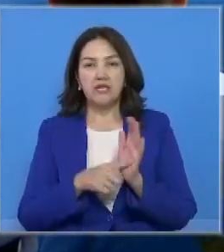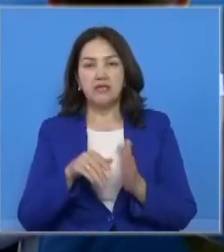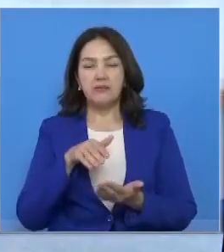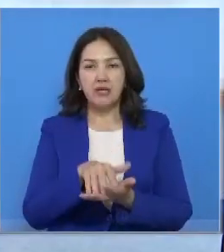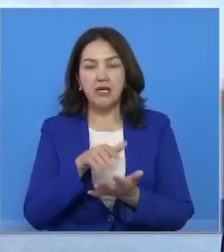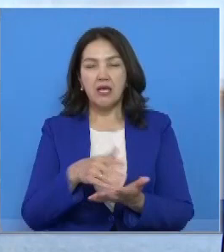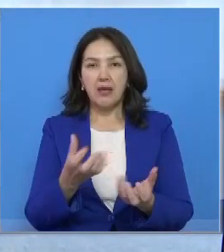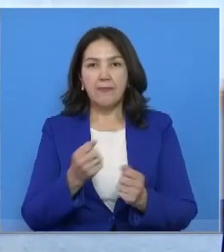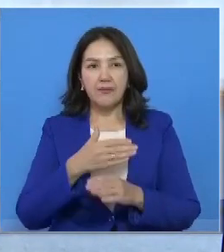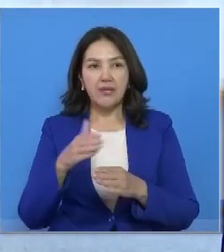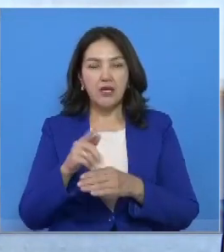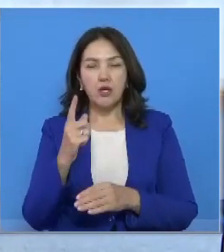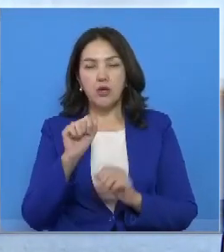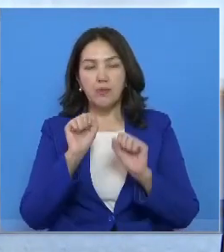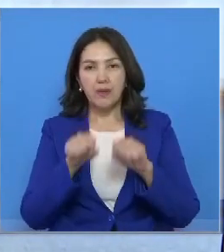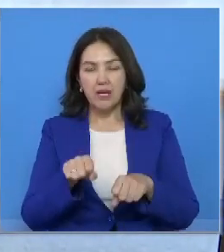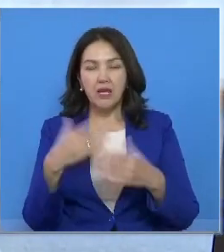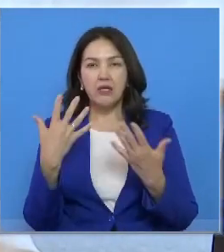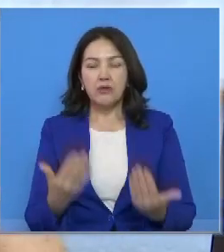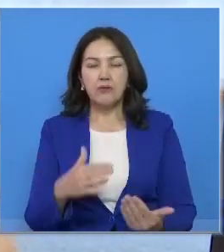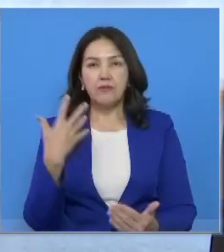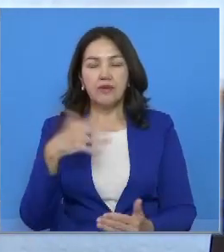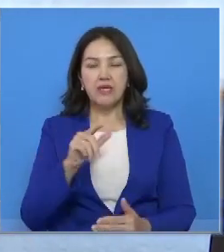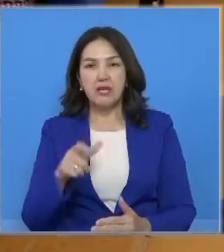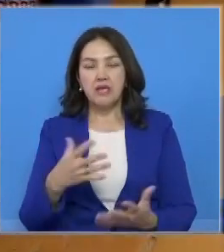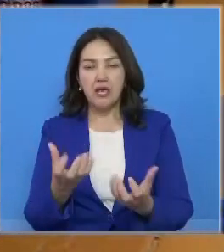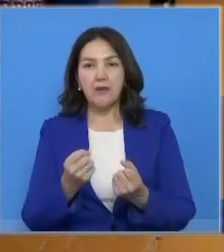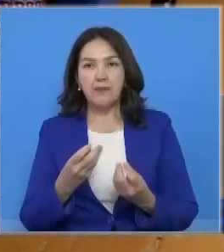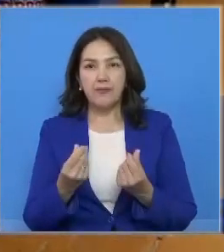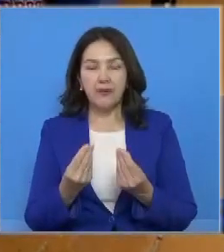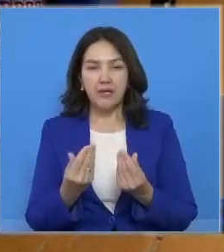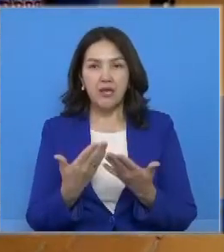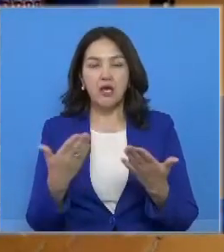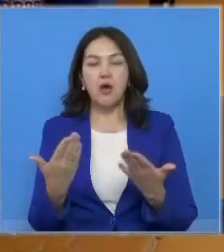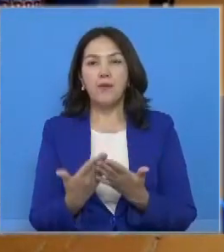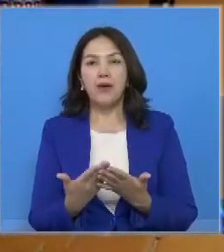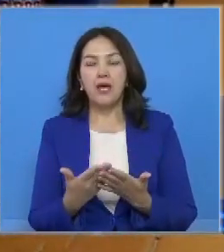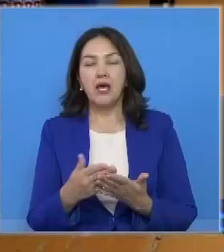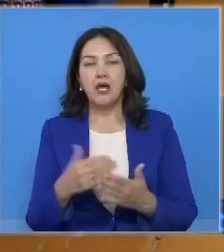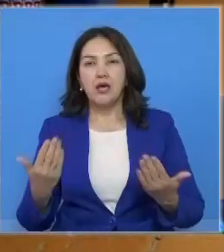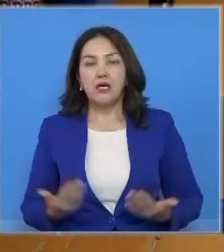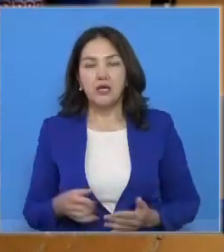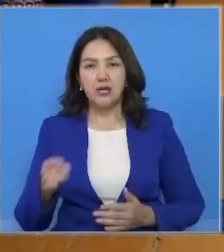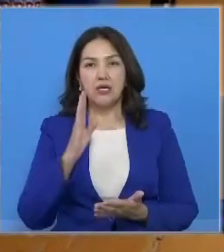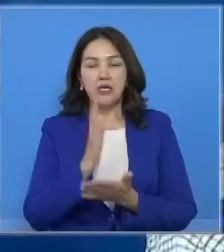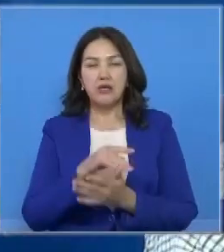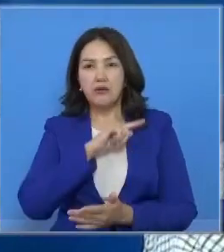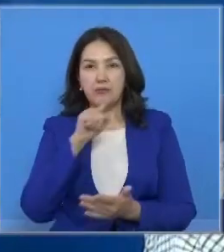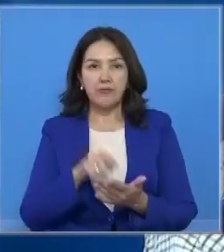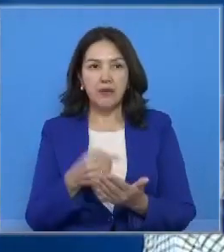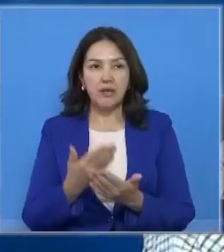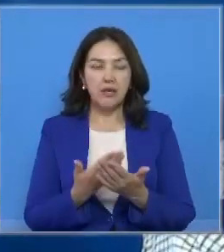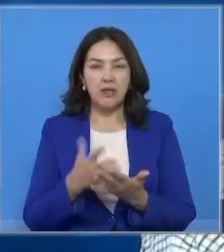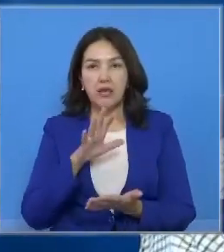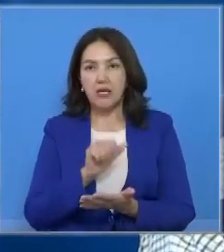получение кредита. 100 из них были одобрены, и сегодня 50 человек уже получили свои деньги. Тем не менее, у жителей района все еще есть вопросы. Например, если